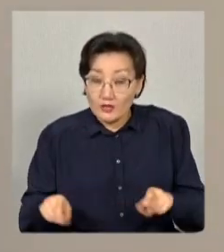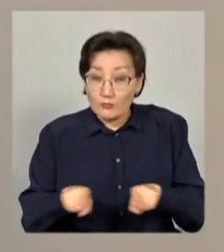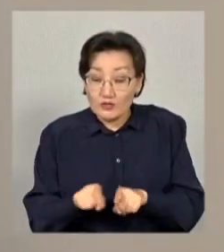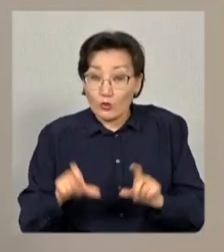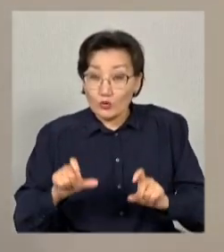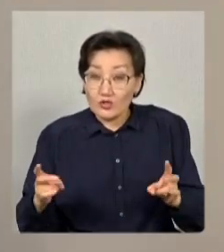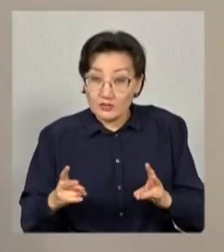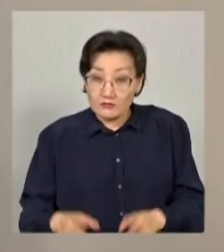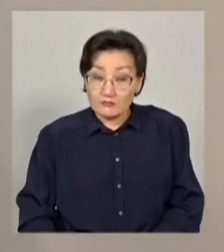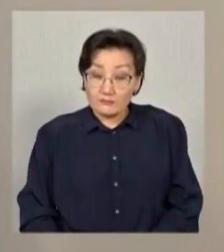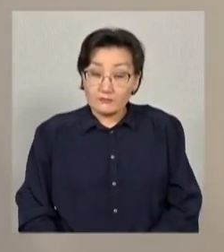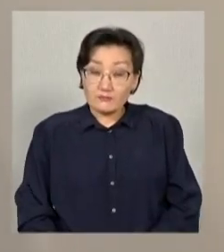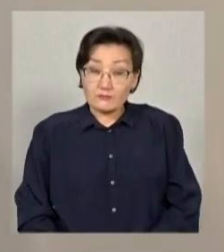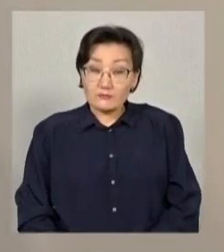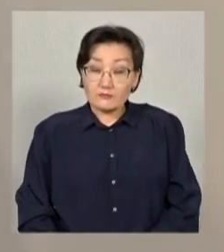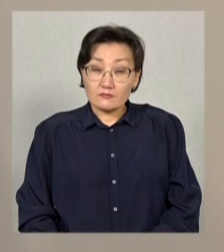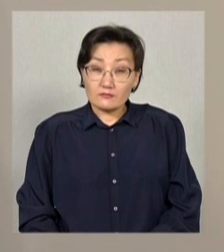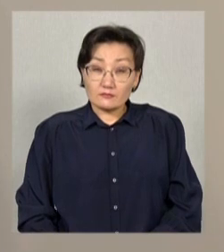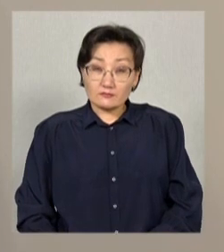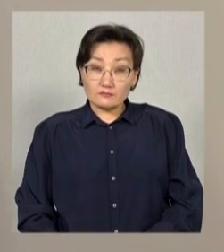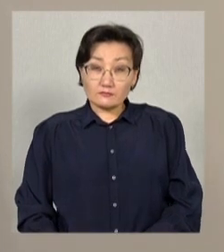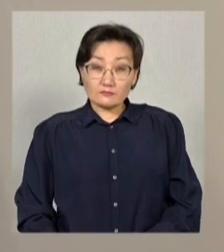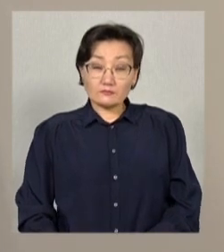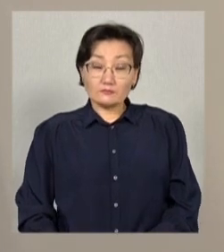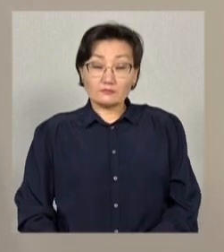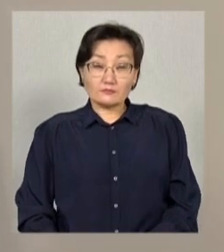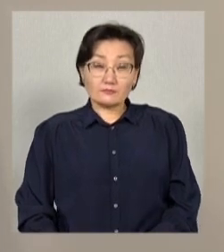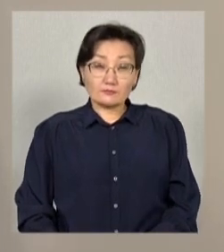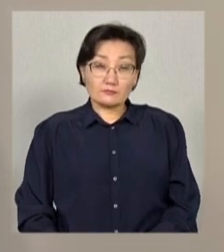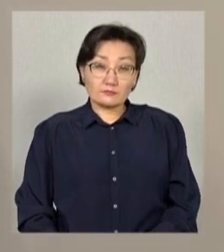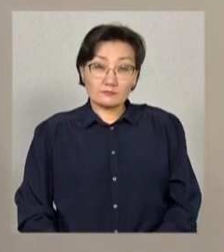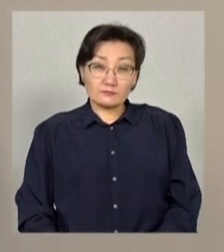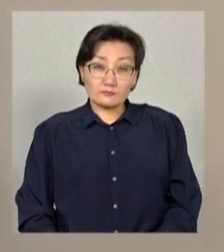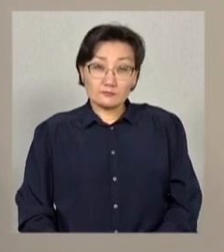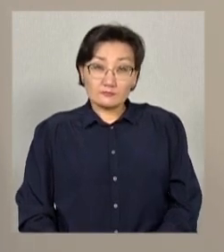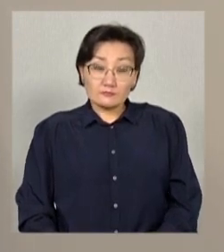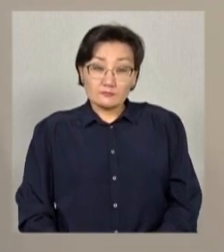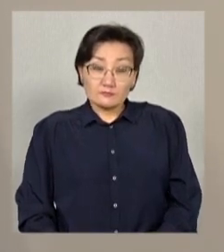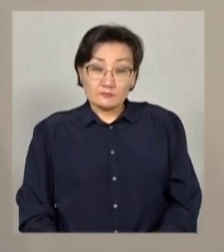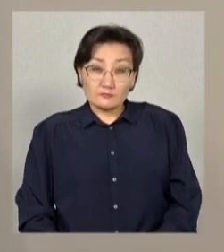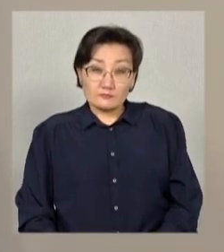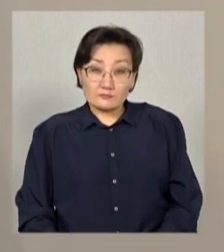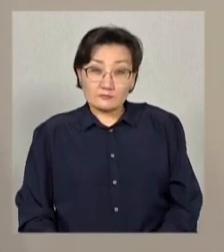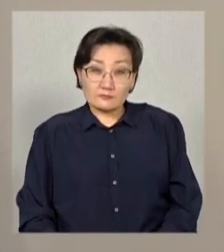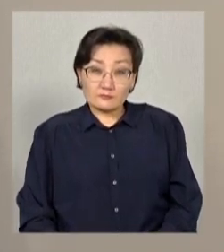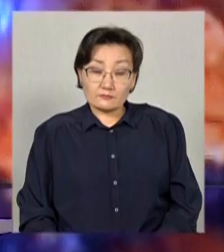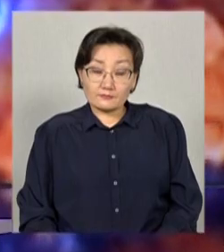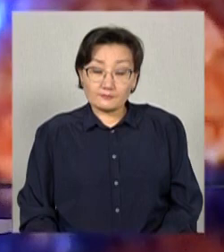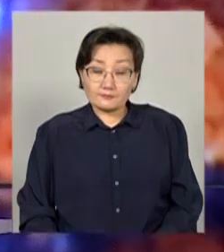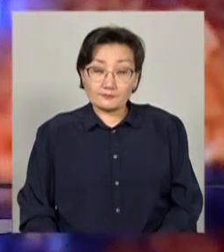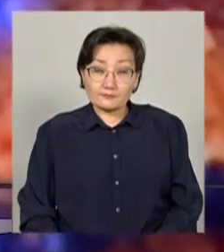қалу керек екен. Өмір Серікбекұлы, Нұрлан Өтегенов, Ринат Өтеев, Алматы телеарнасы, Астана.